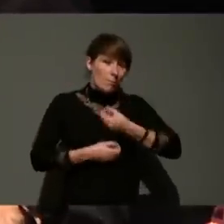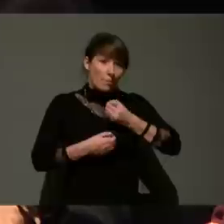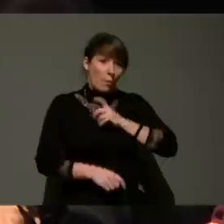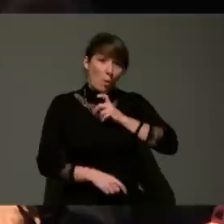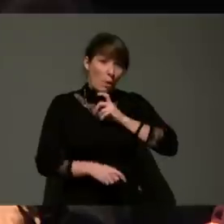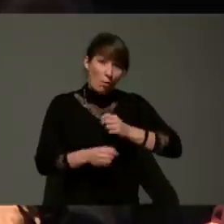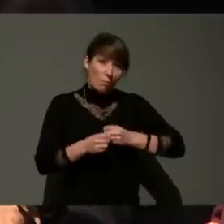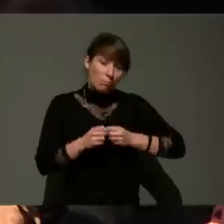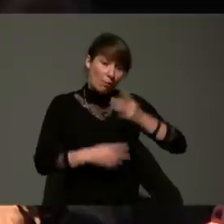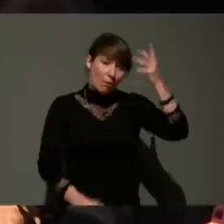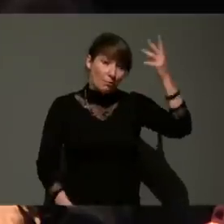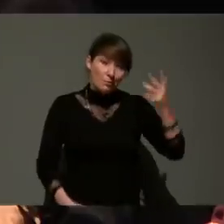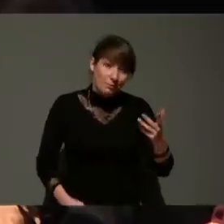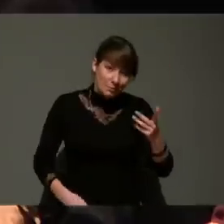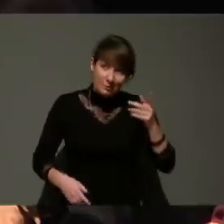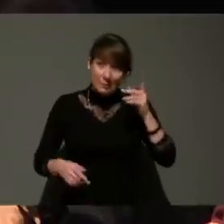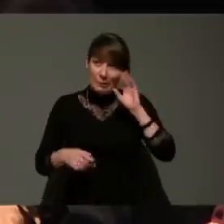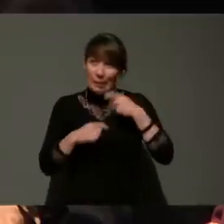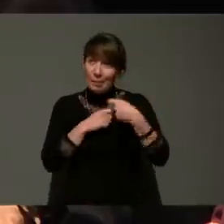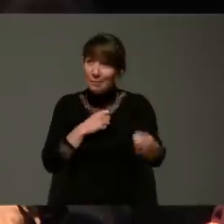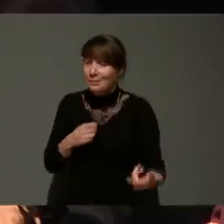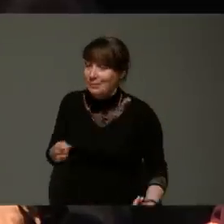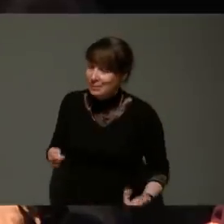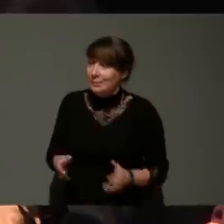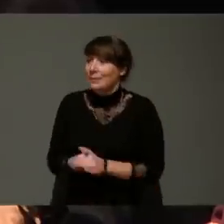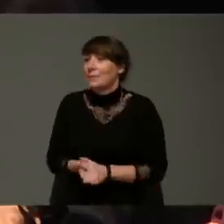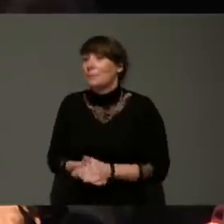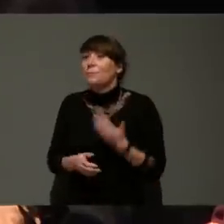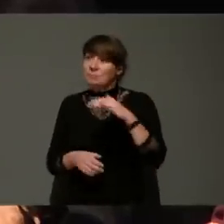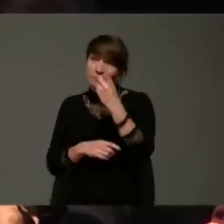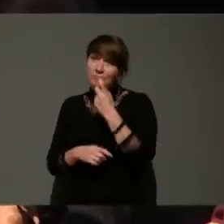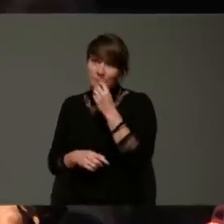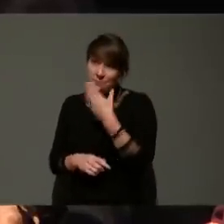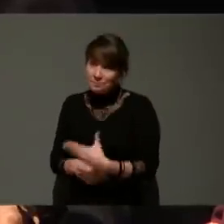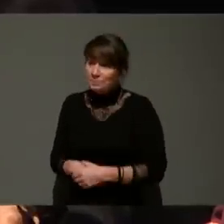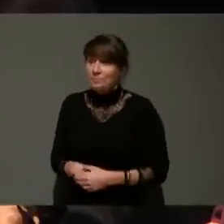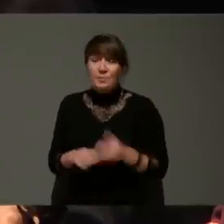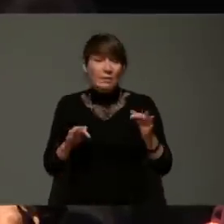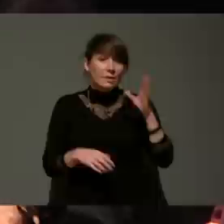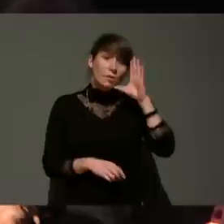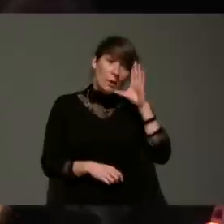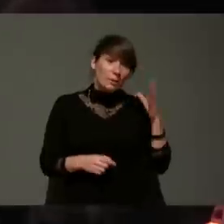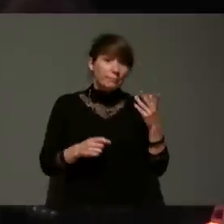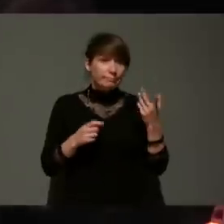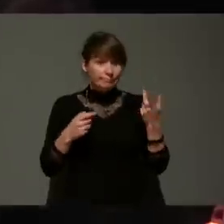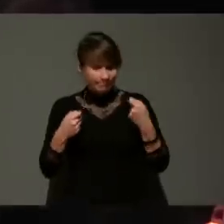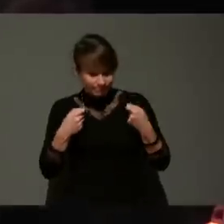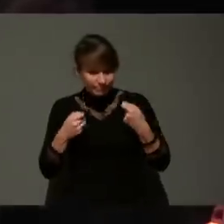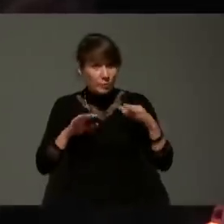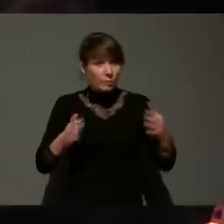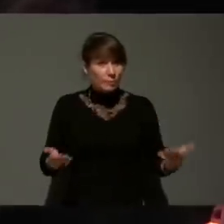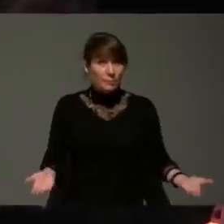y serait encore demain matin, mais votre question est tout à fait bonne. La gestion du sommeil, c'est quelque chose de très difficile. Et là, on peut dire